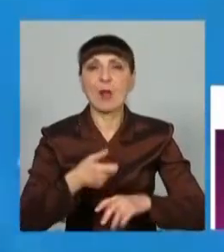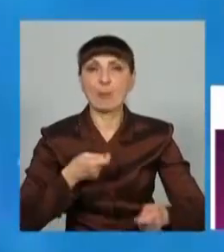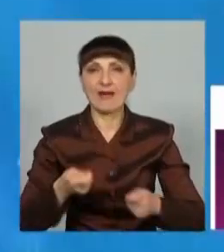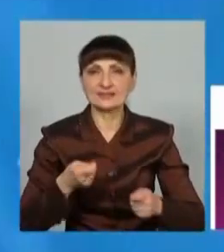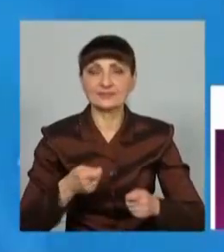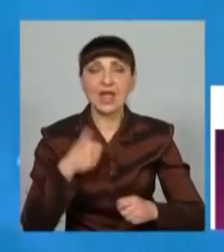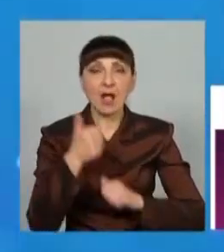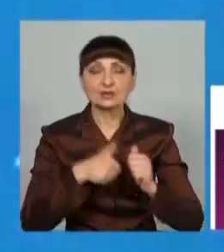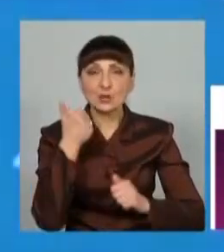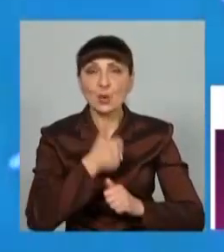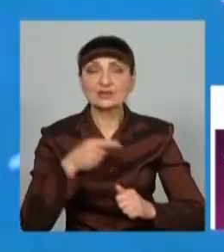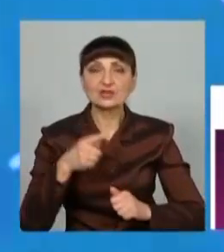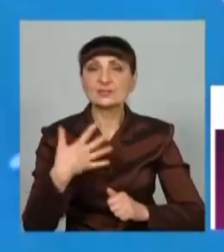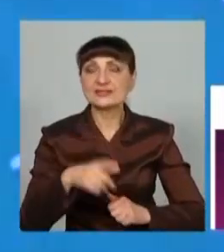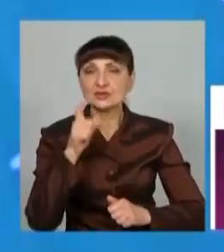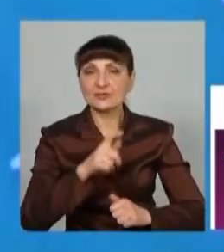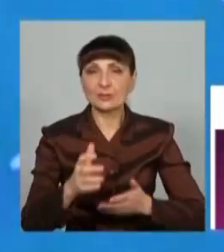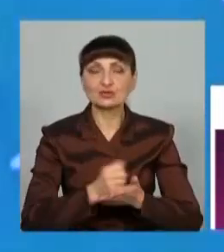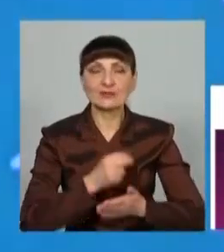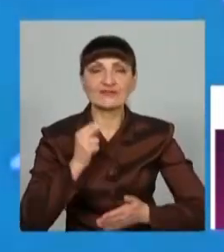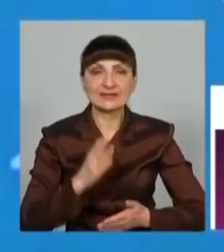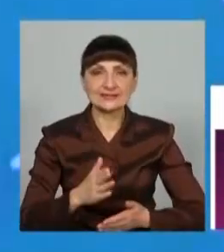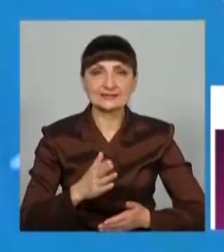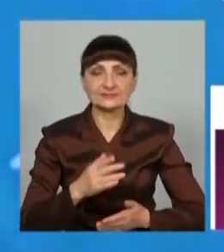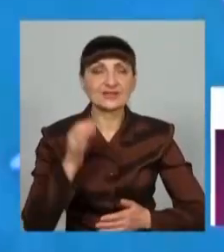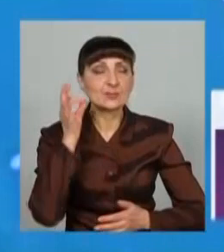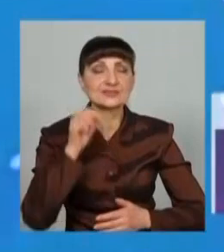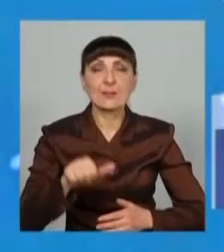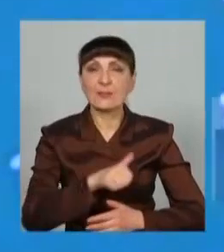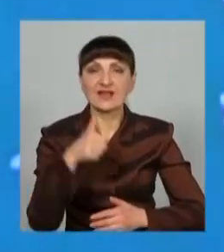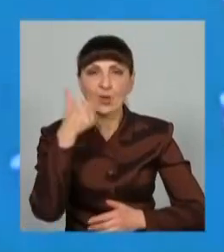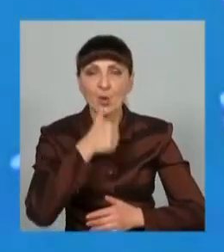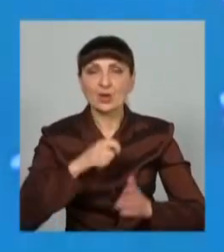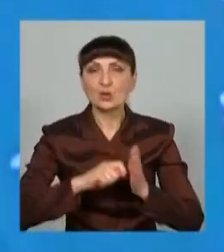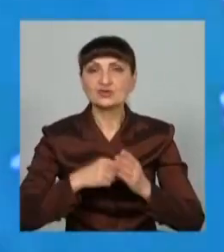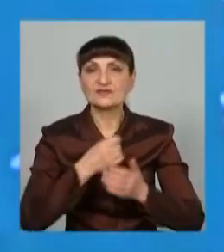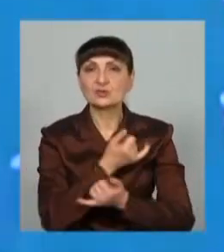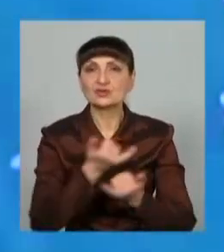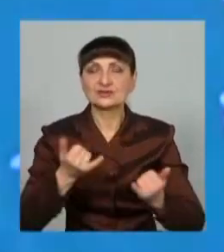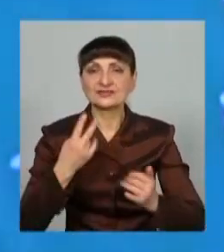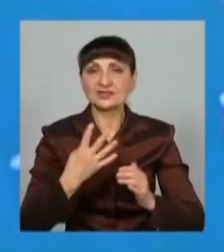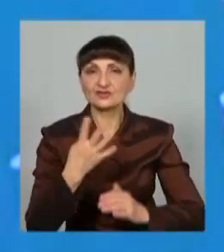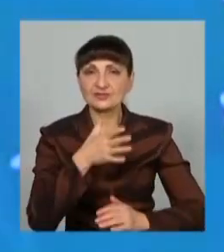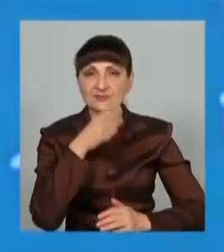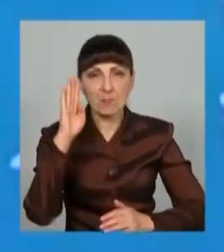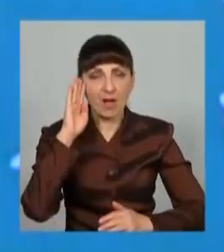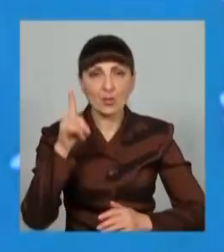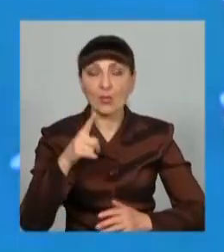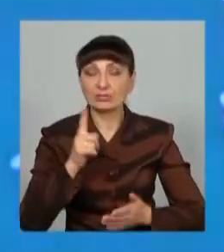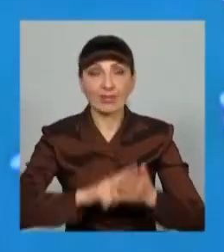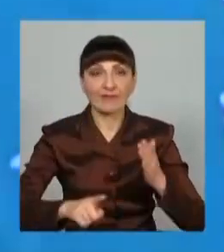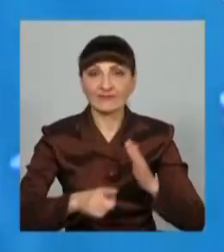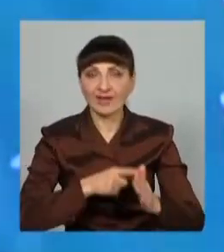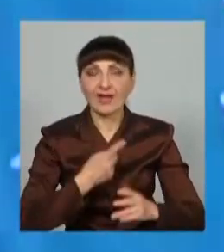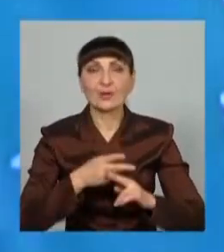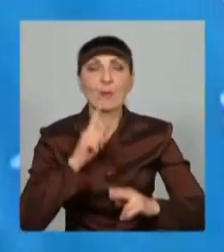пор ежегодно 1050 человек получают квартиры. Помню, в самый первый год ключи вручили 24-летнему парню. Он не мог в это поверить.